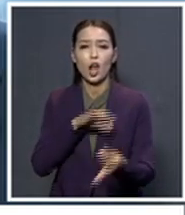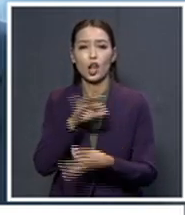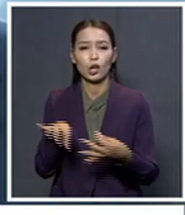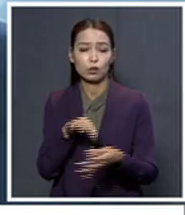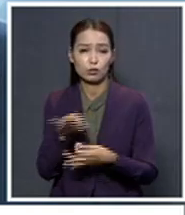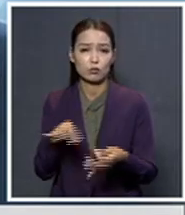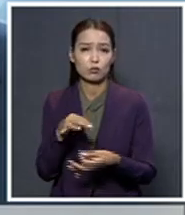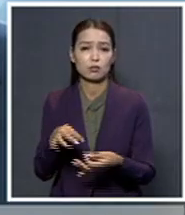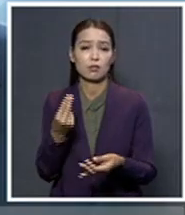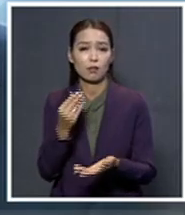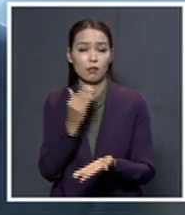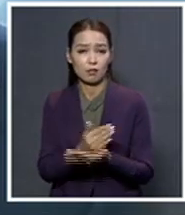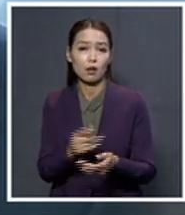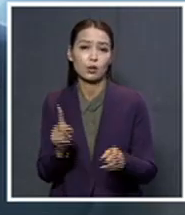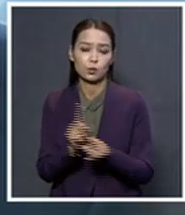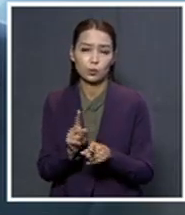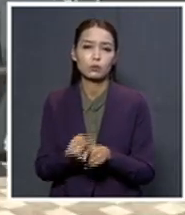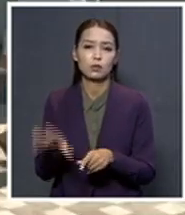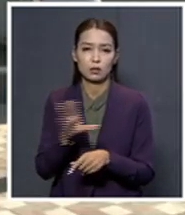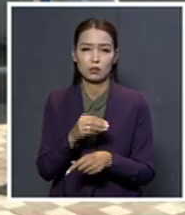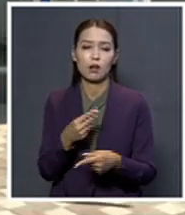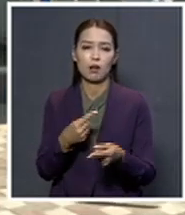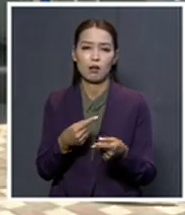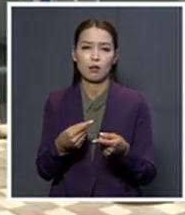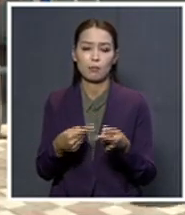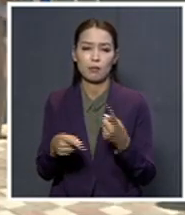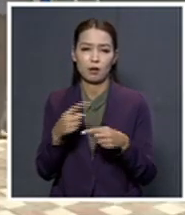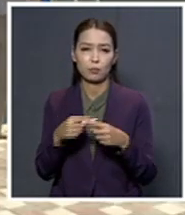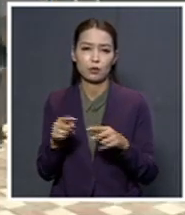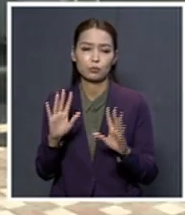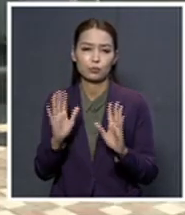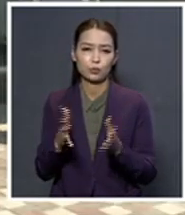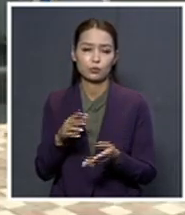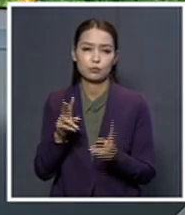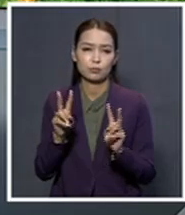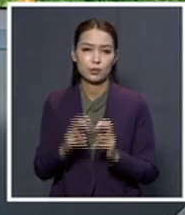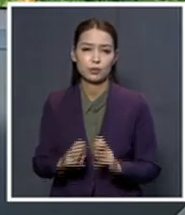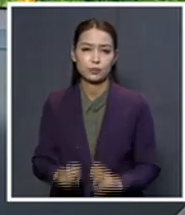болса, заңдылыққа сәйкес, құқыққа сәйкес келмейтіндер болса, оны құзырлы органдар айналысады.